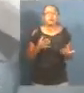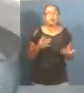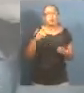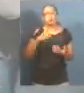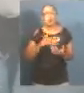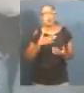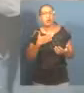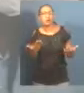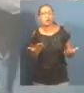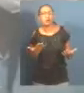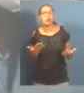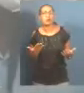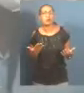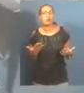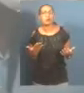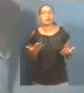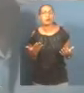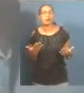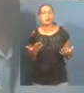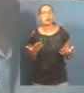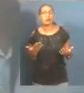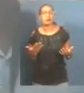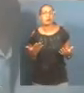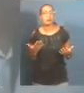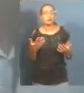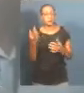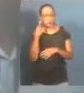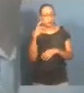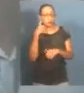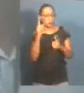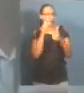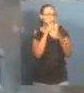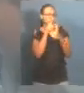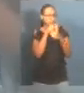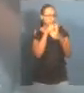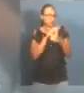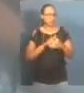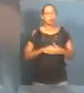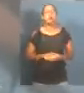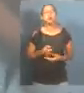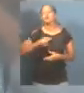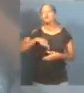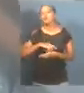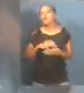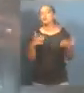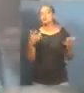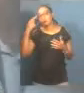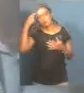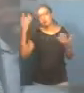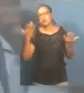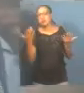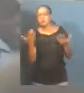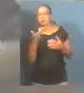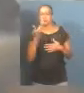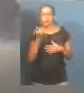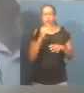vous qui l'avez mis dans le rapport, ce que j'ai lu. Donc ça, c'est la première observation que nous faisons. Nous pensions plutôt qu'il fallait sélectionner